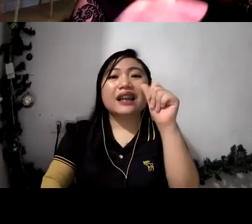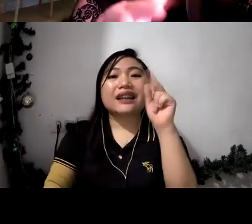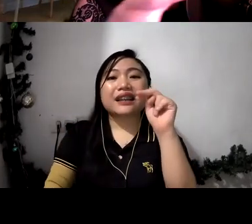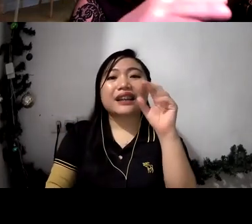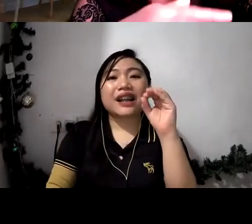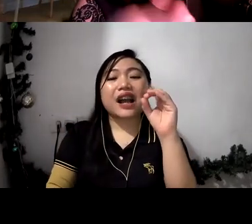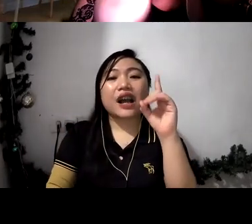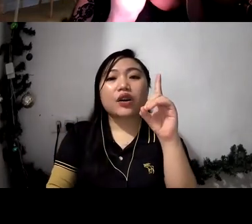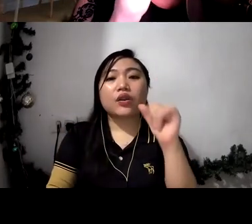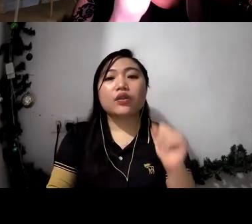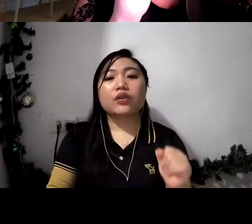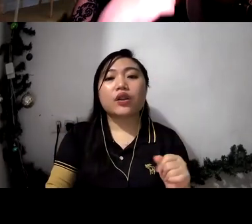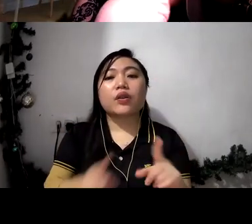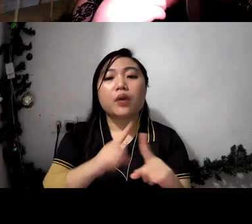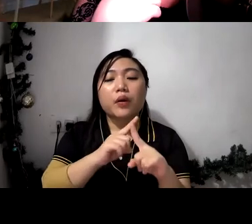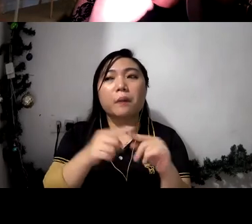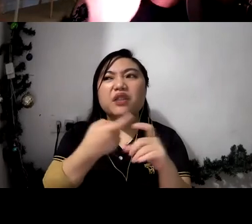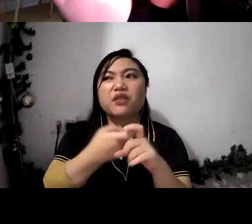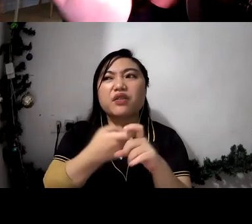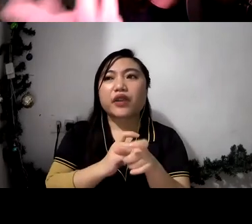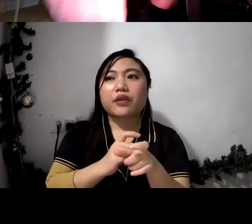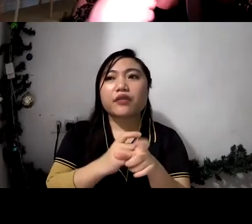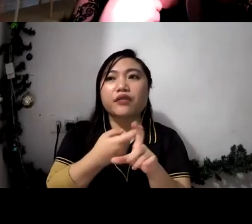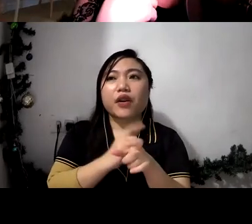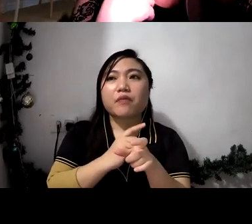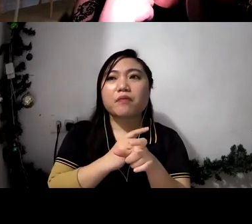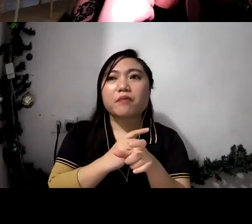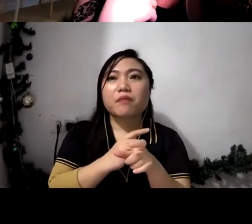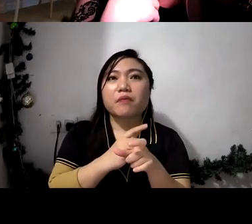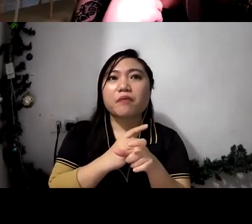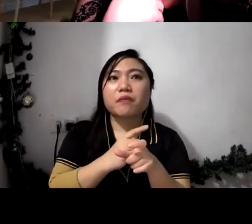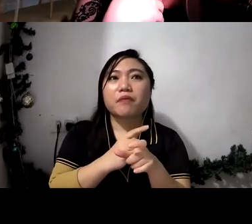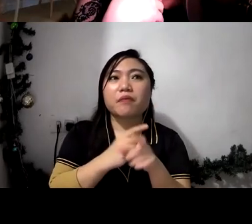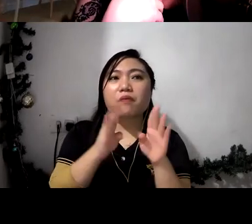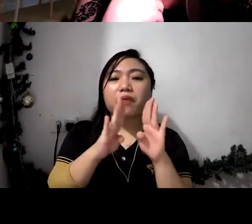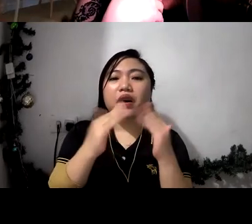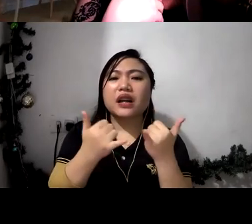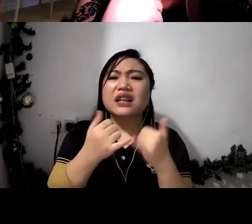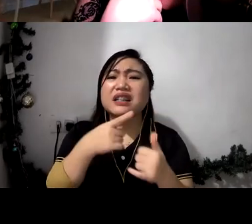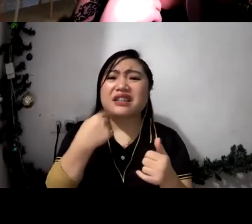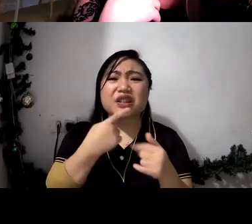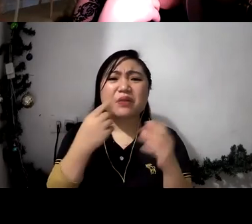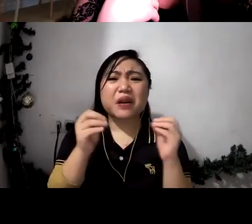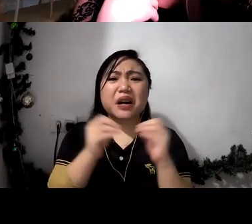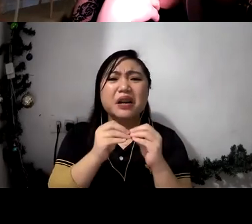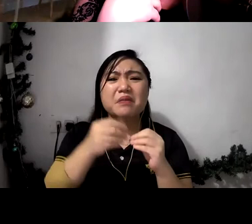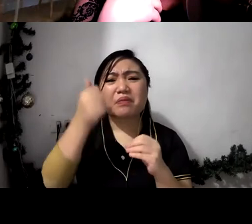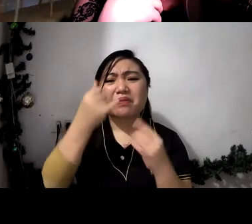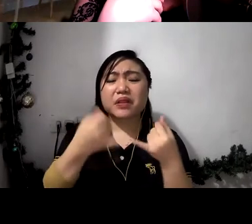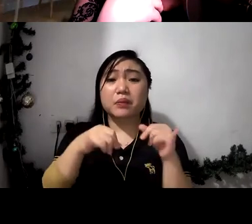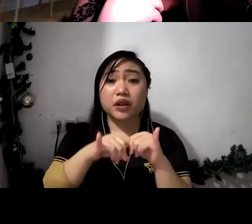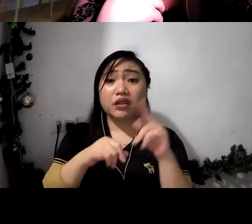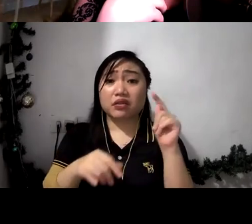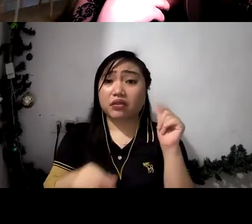rin, honorarium base, no. So, tatanungin ko kayo, sino po ba ang mas importante sa barangay, no? Ang